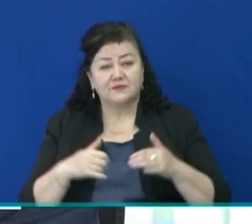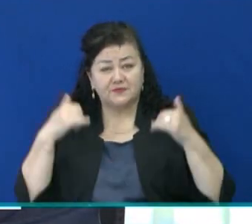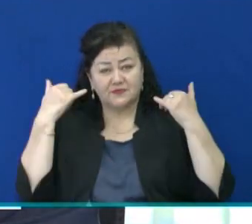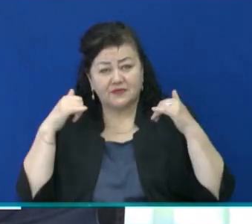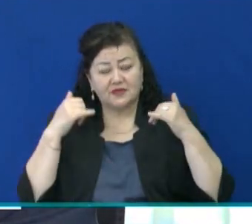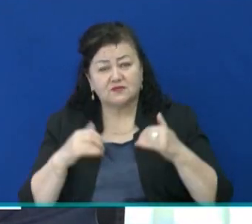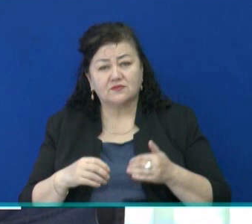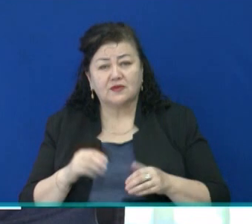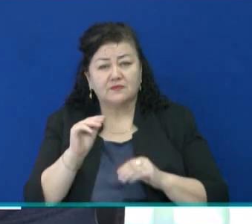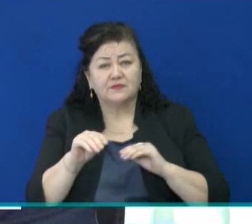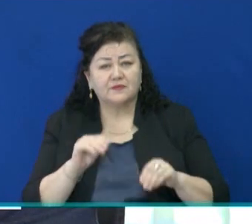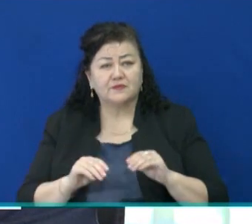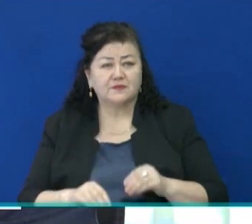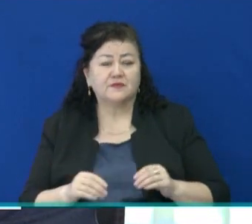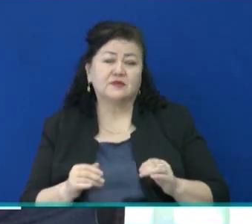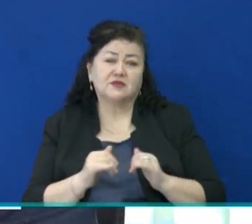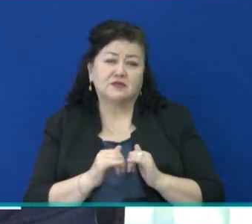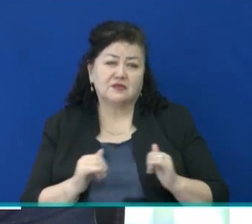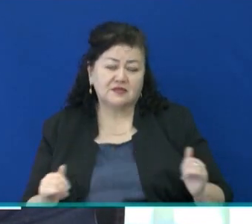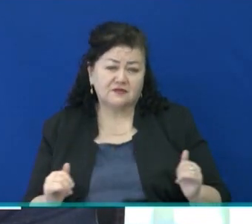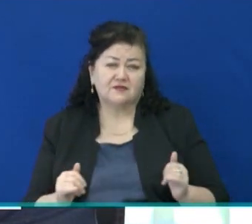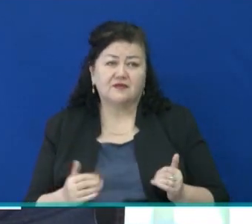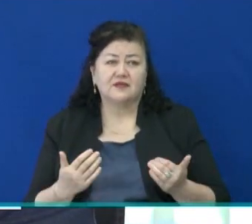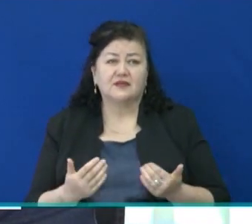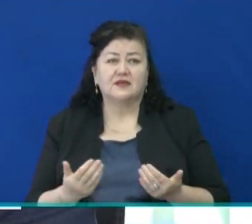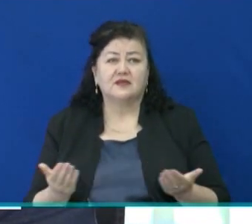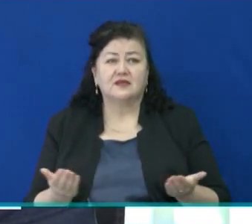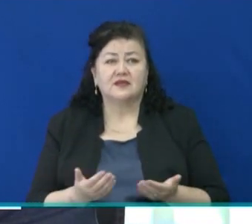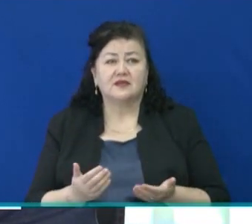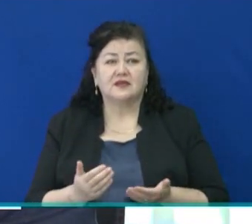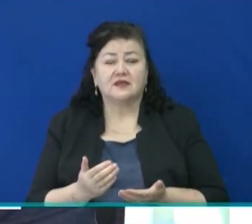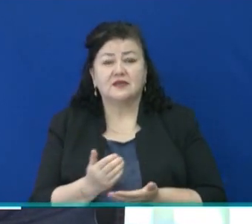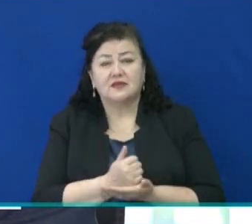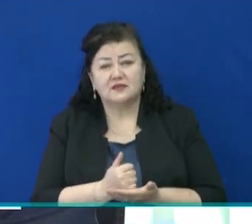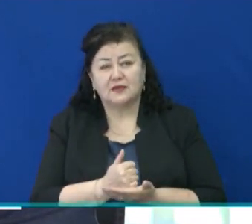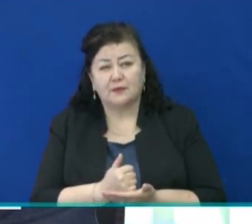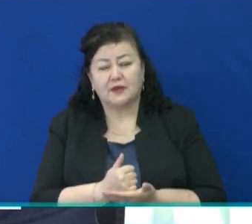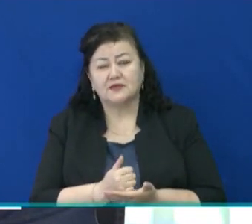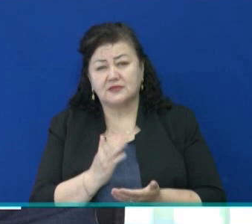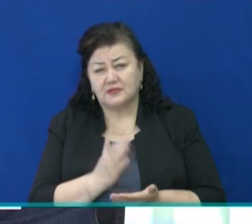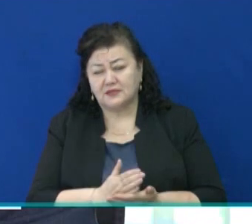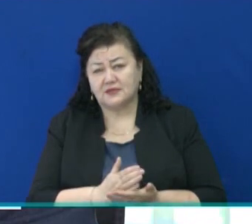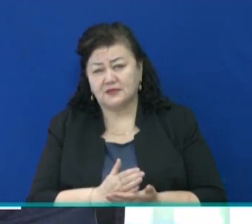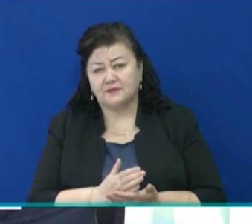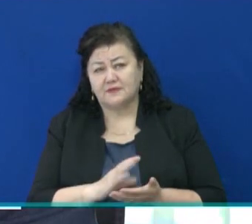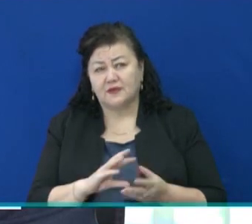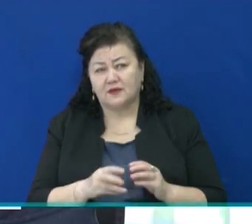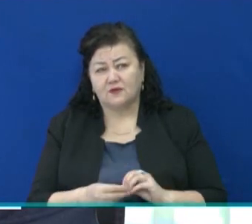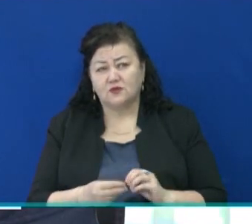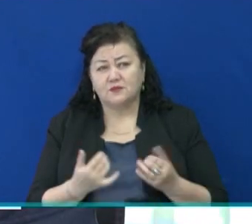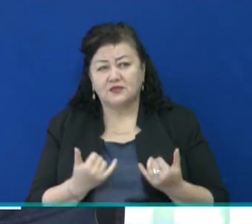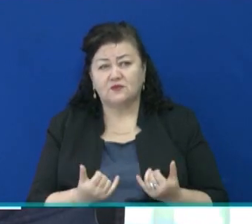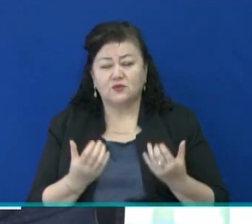болсын, егін шаруашылығында болсын қарқынды дамығанымен кейбір қордаланған мәселелер бар. Жалпы мысалы қазіргі